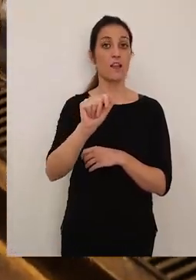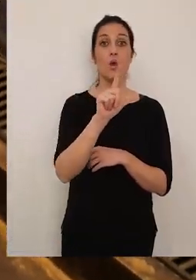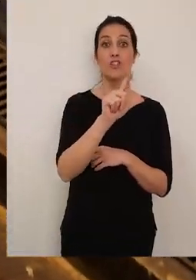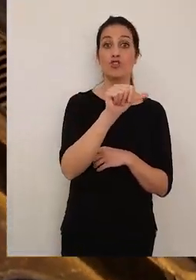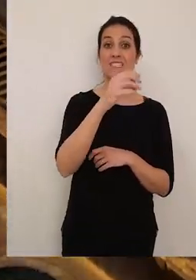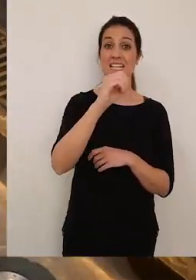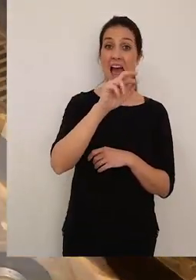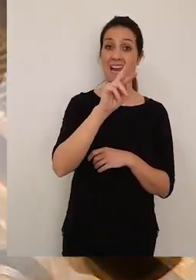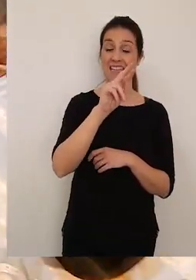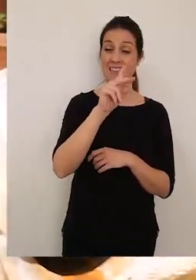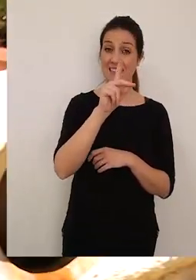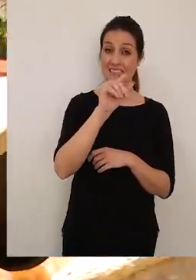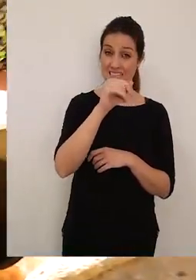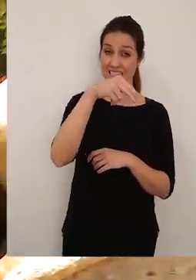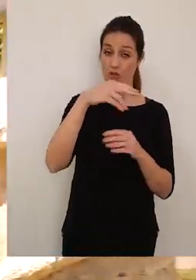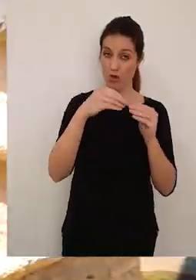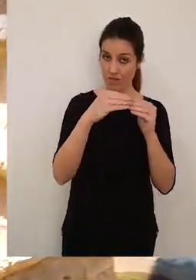dell'artista francese Nicole Gravier.